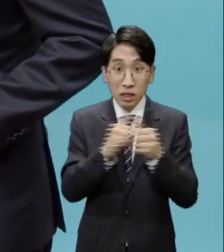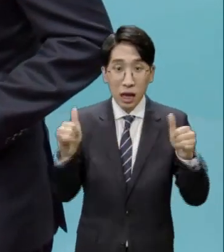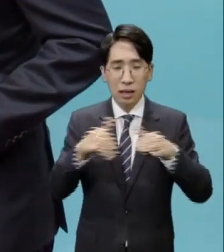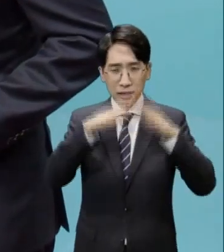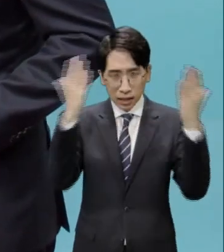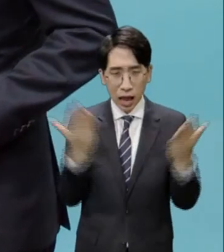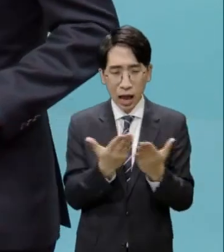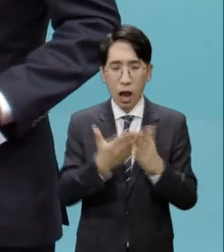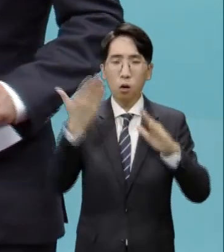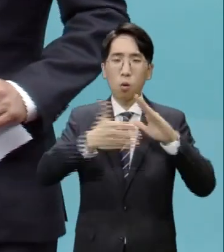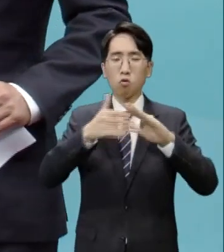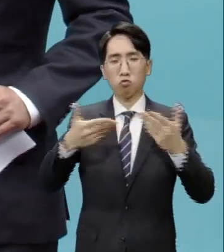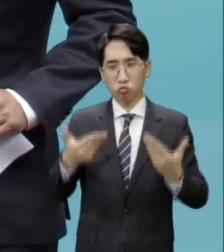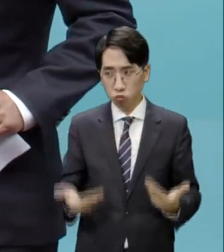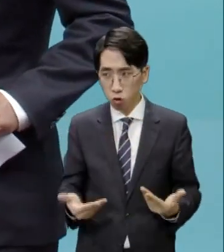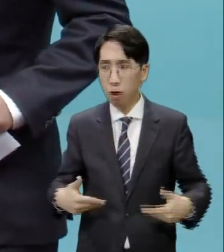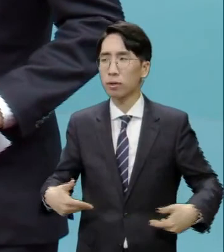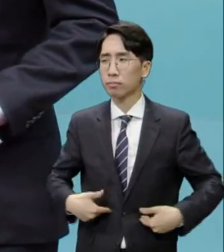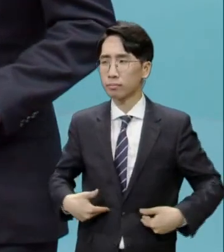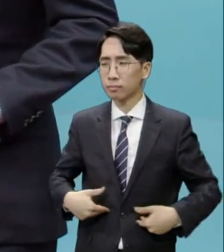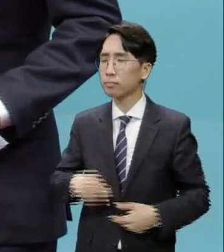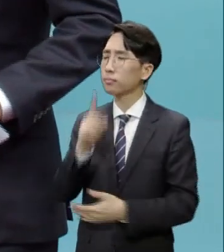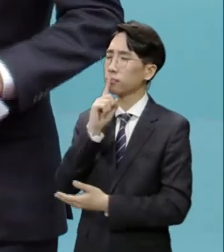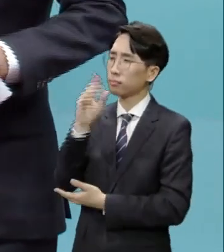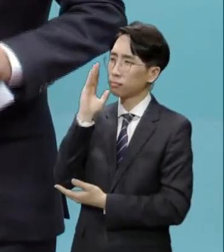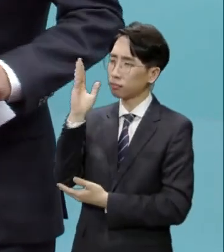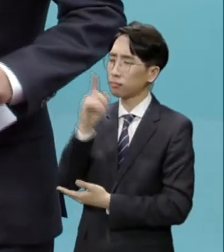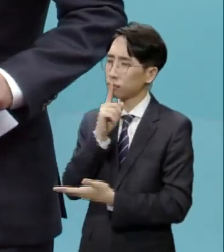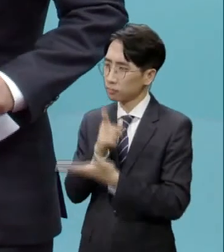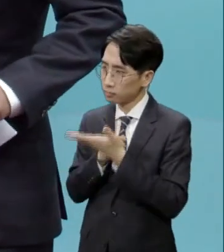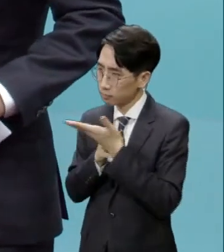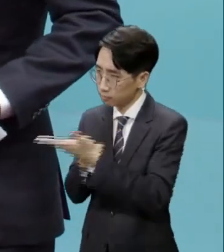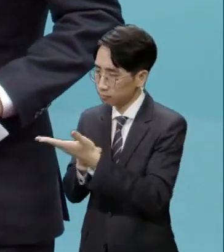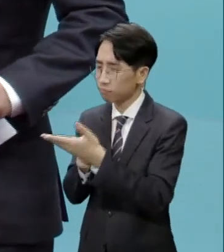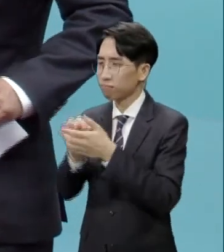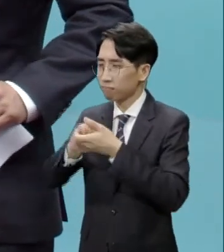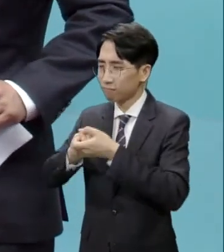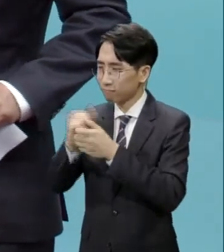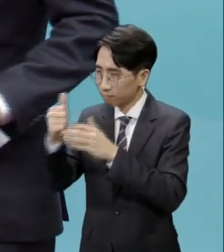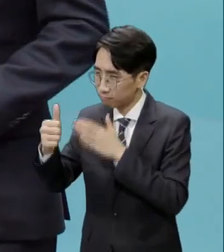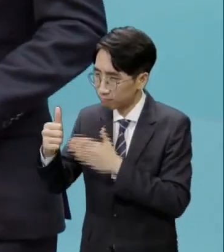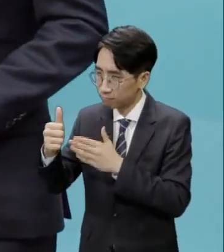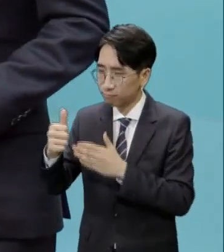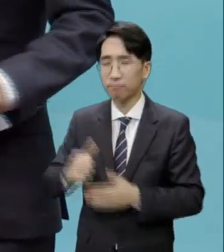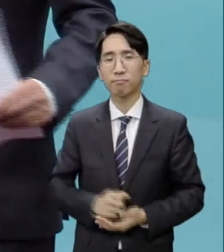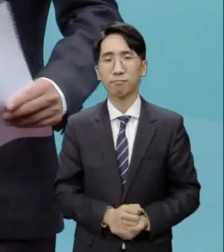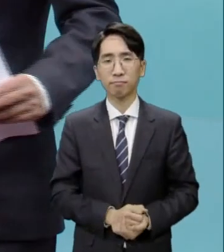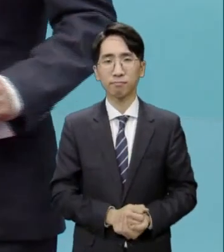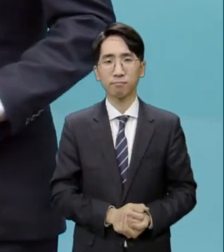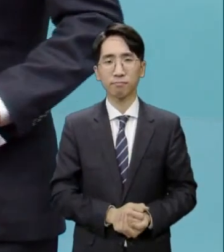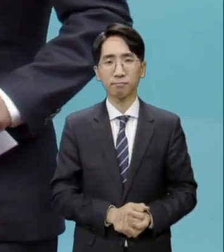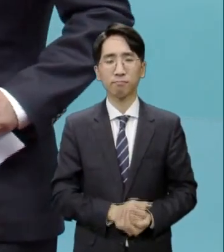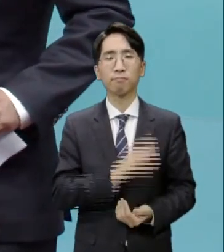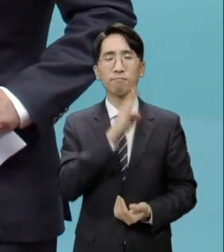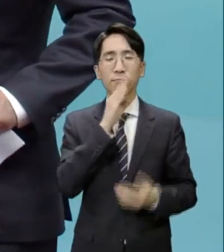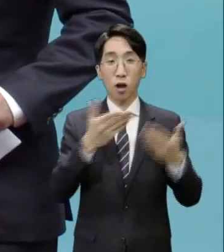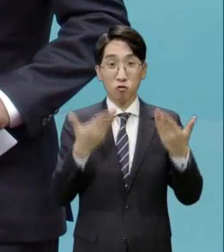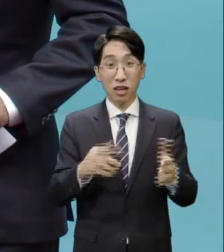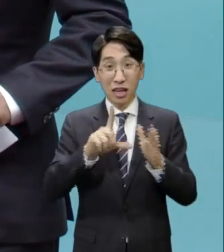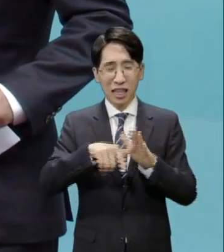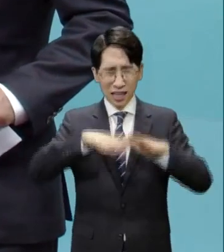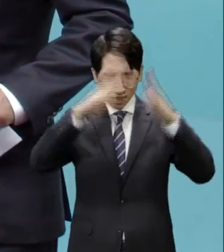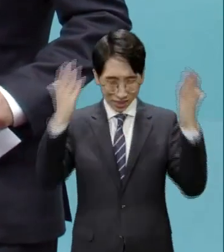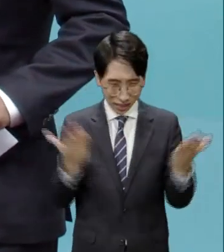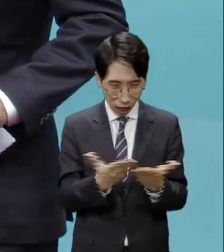조치해 달라 이렇게 정세균 총리에게 간곡히 요청 했습니다 쉬는 날에는 모두가 쉬워야 줘